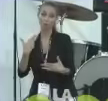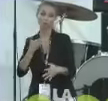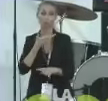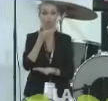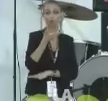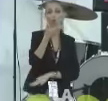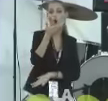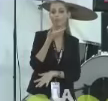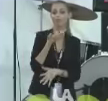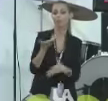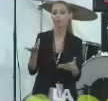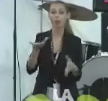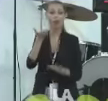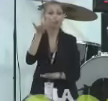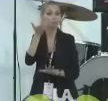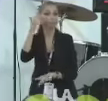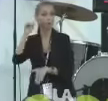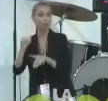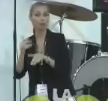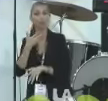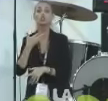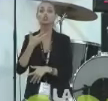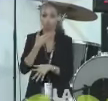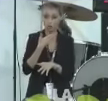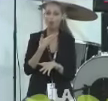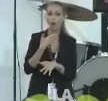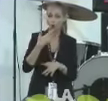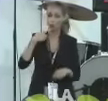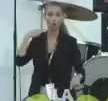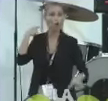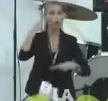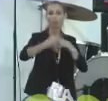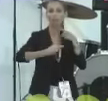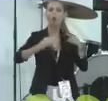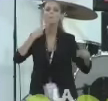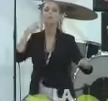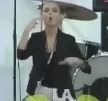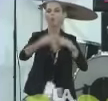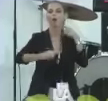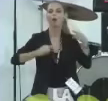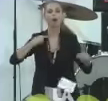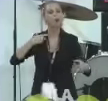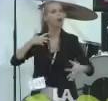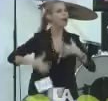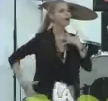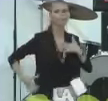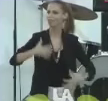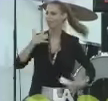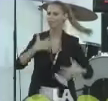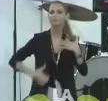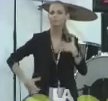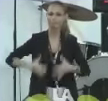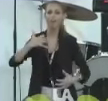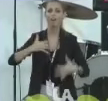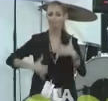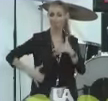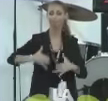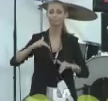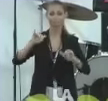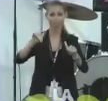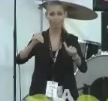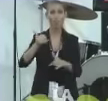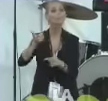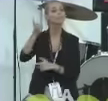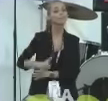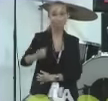io sono ancora con i toni molto alti, perché io sono molto, molto arrabbiata. Sono arrabbiata perché